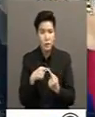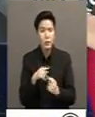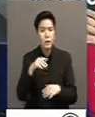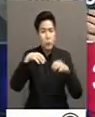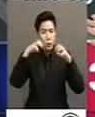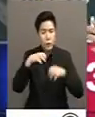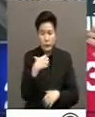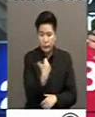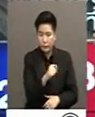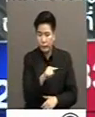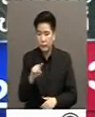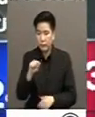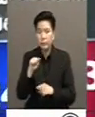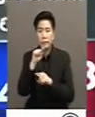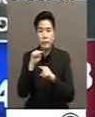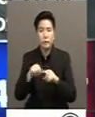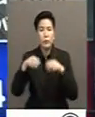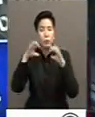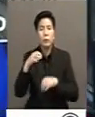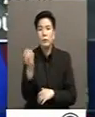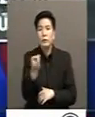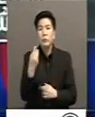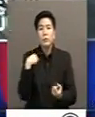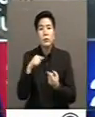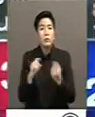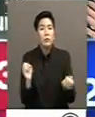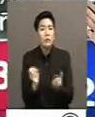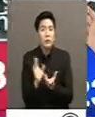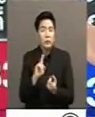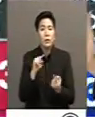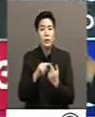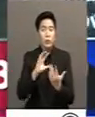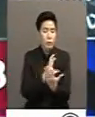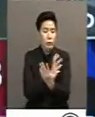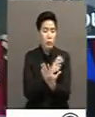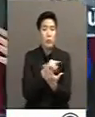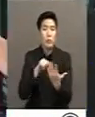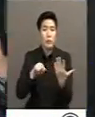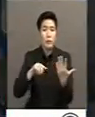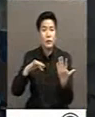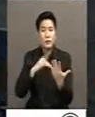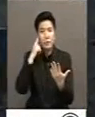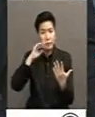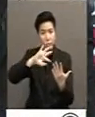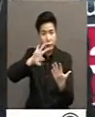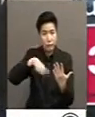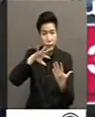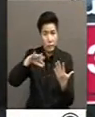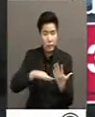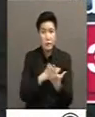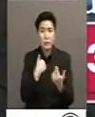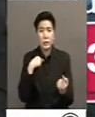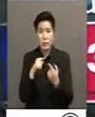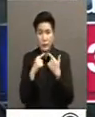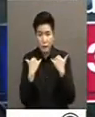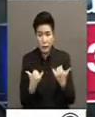ละ10-20นะครับถือว่าเป็นฝนเล็กน้อยครับอิทธิพลจากลมทางด้านมรสุมตะวันออกเฉียงเหนือที่ถูกเหนี่ยวนำจากพายุนั่นเองนะครับ